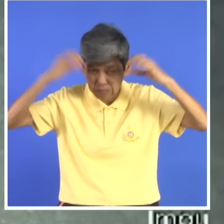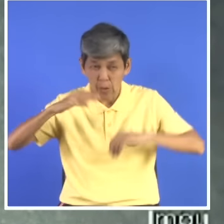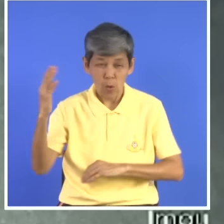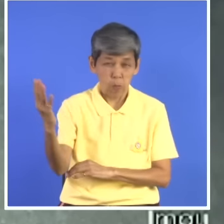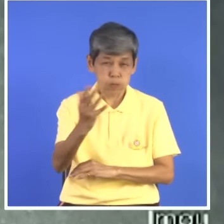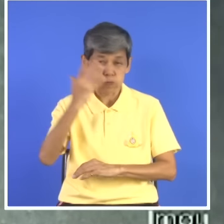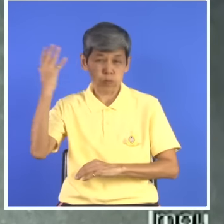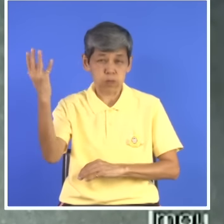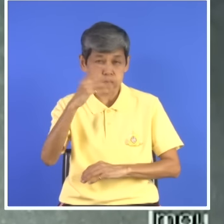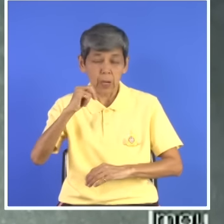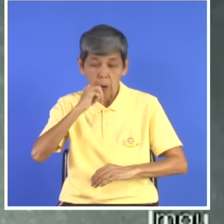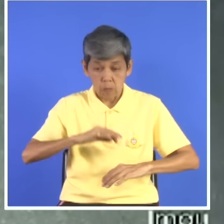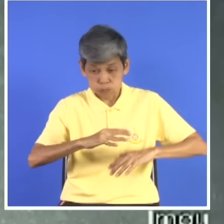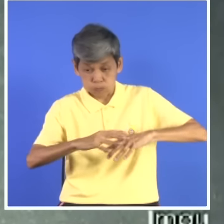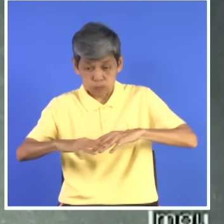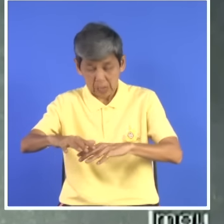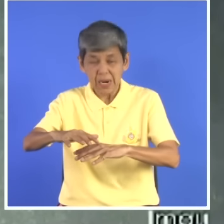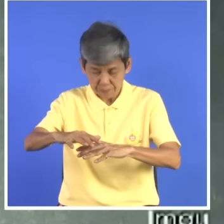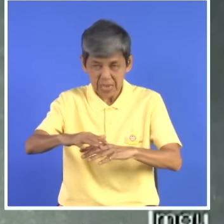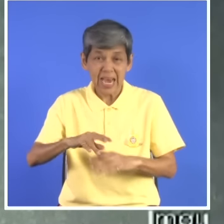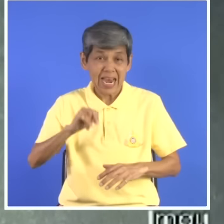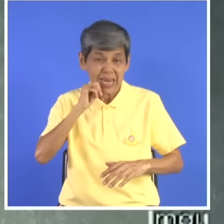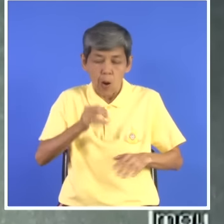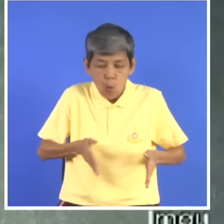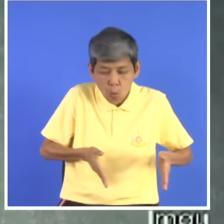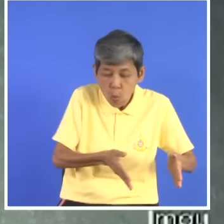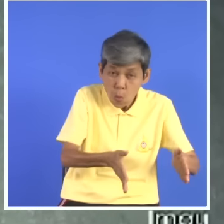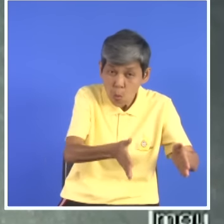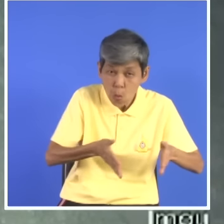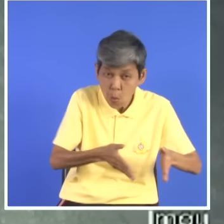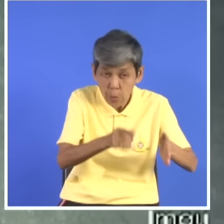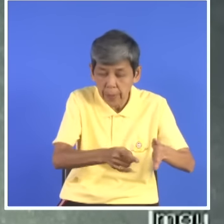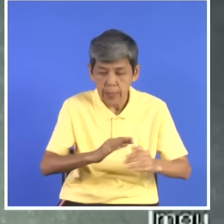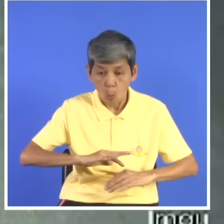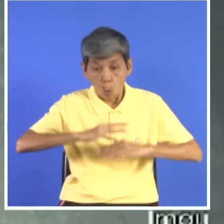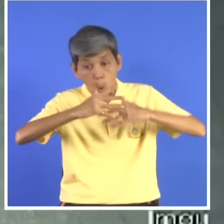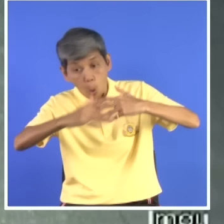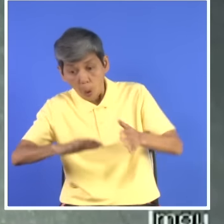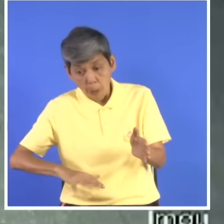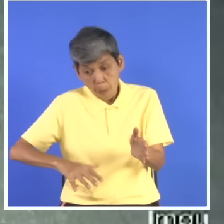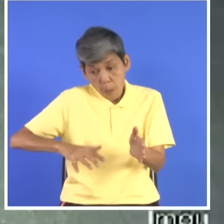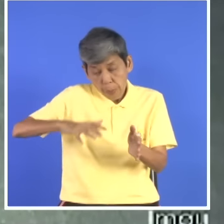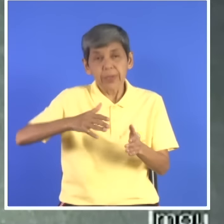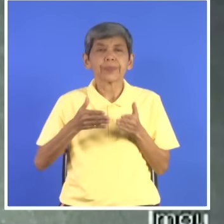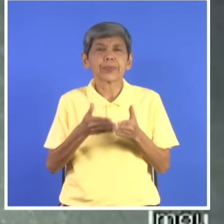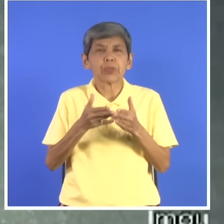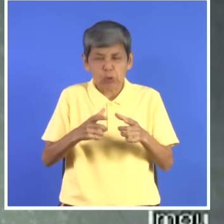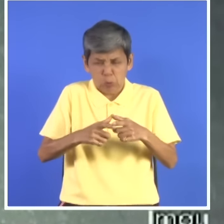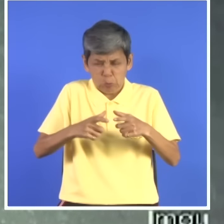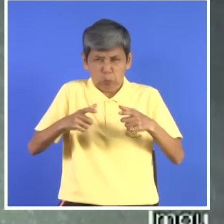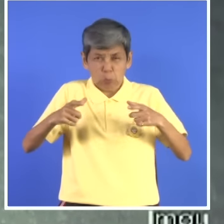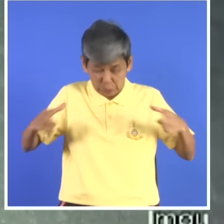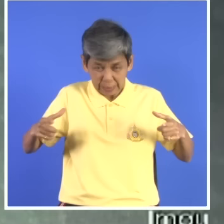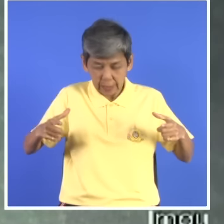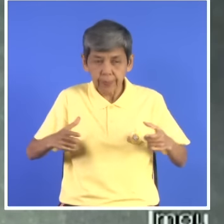รงประกอบกับน้ำทะเลนี่หนุนสูงระดับน้ำในคลองแล้วก็เขาเรียกว่าทะเลขึ้นอย่างรวดเร็วเรือประมงขนาดใหญ่และขนาดกลาง